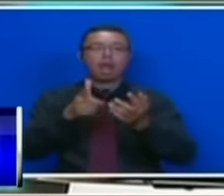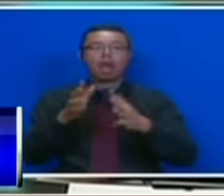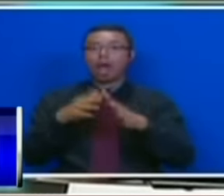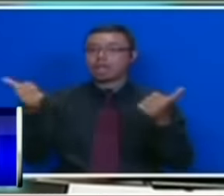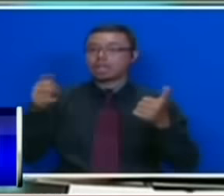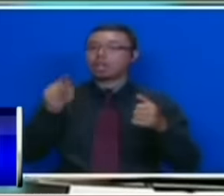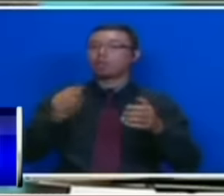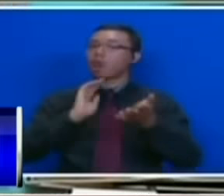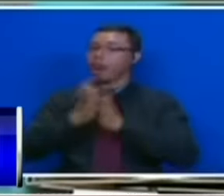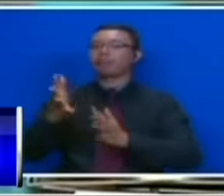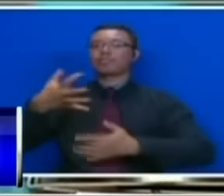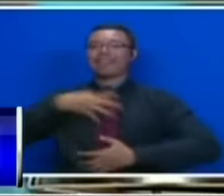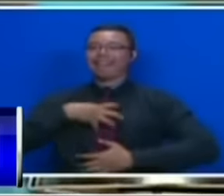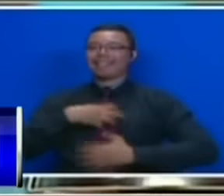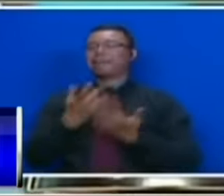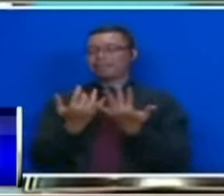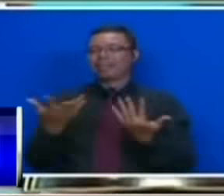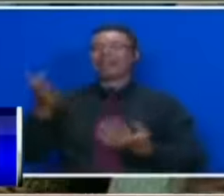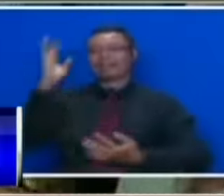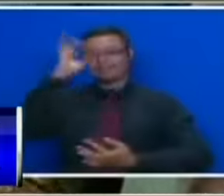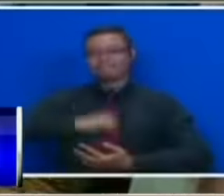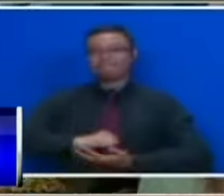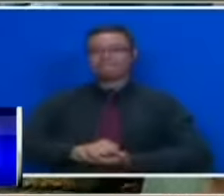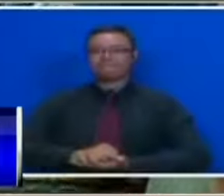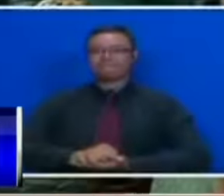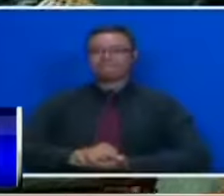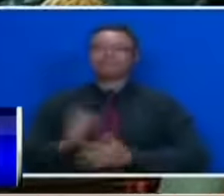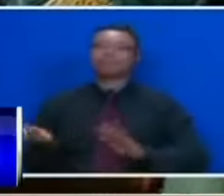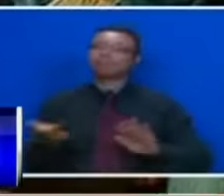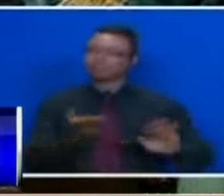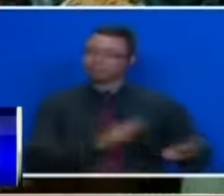hasilnya langsung dirasakan oleh publik.